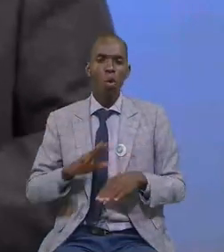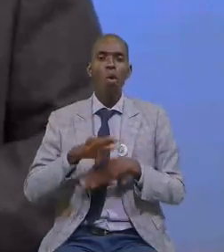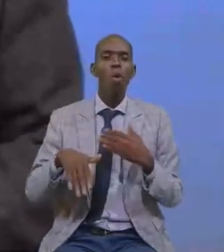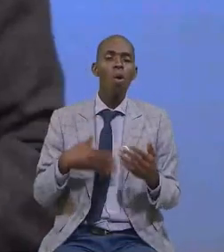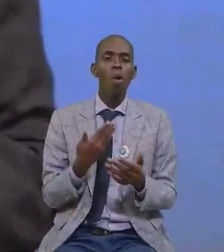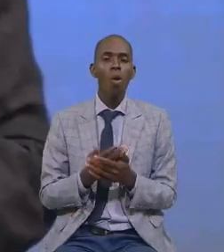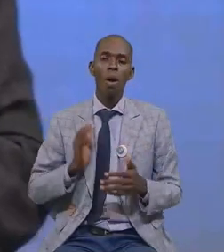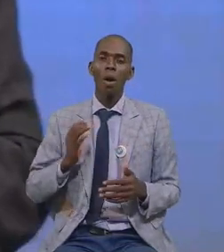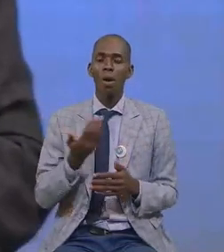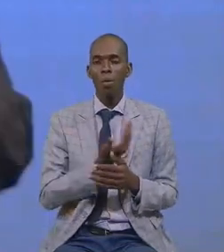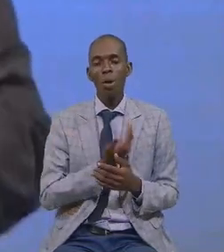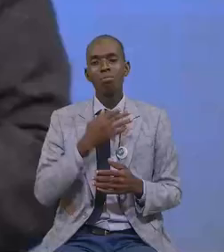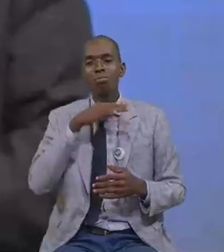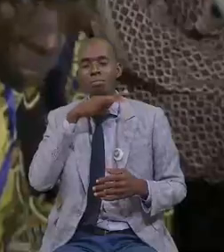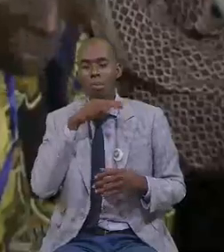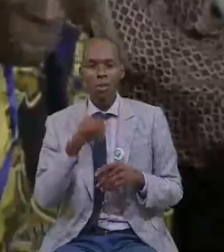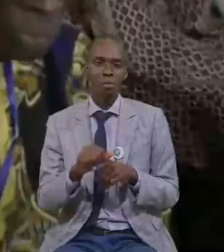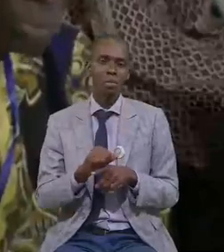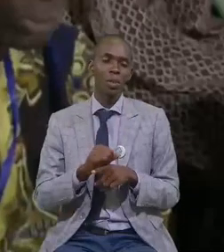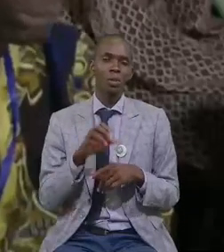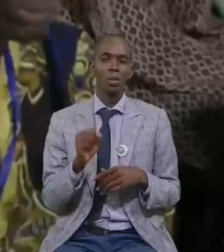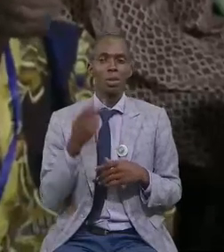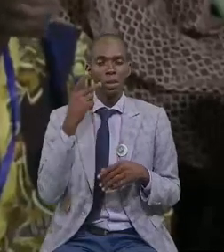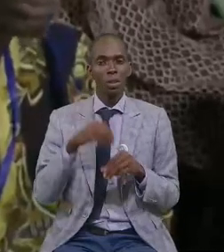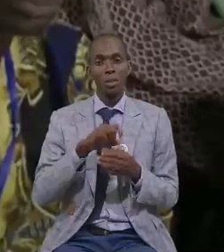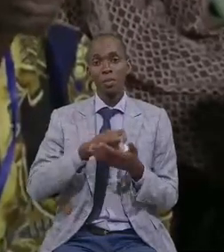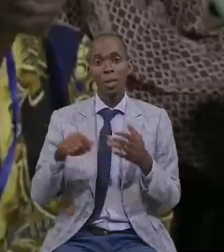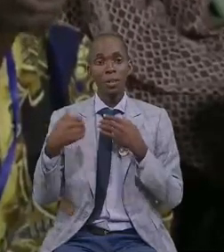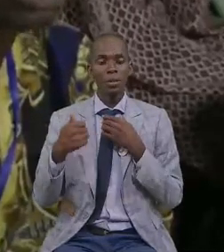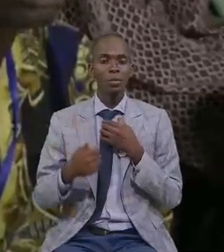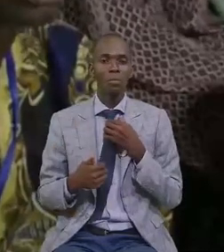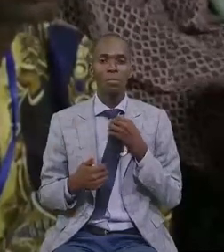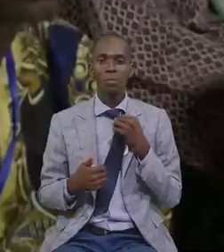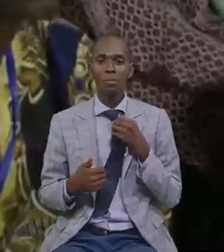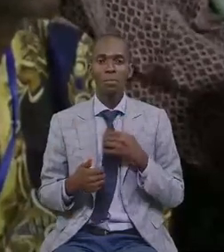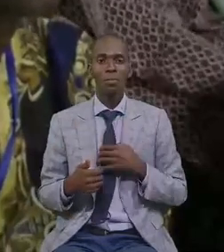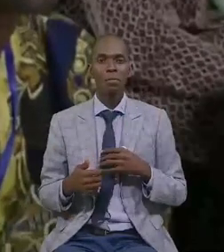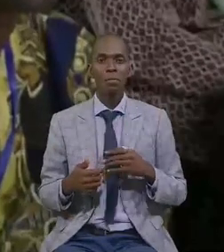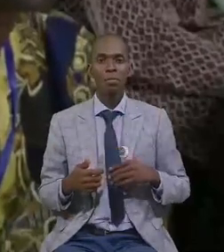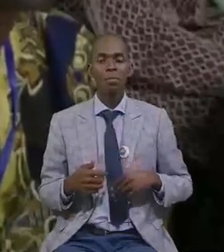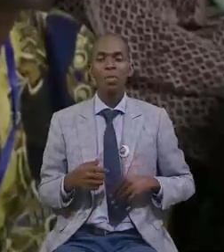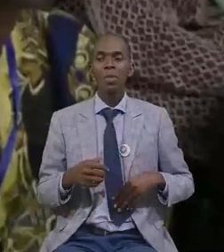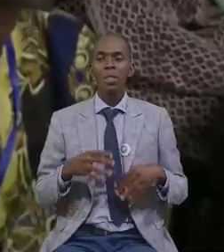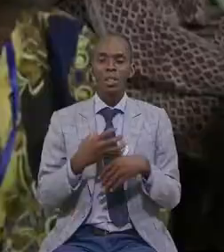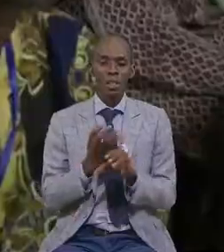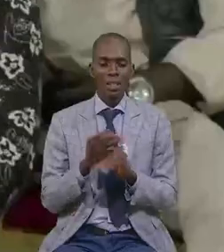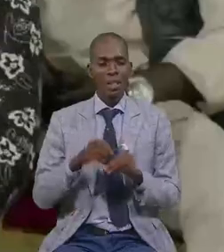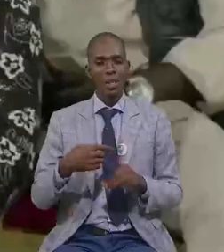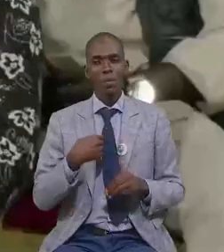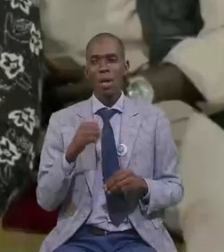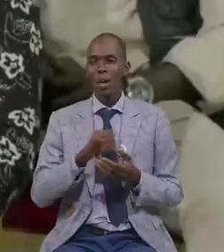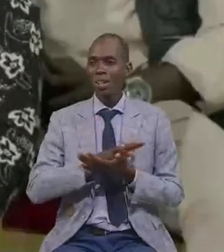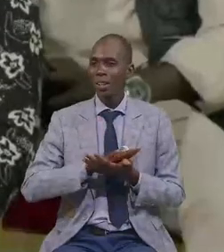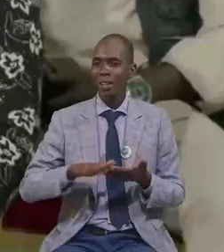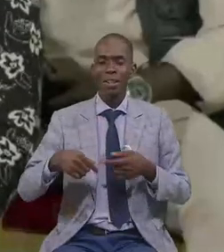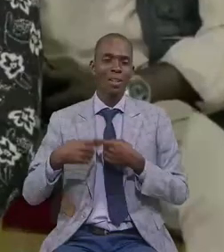d'effacer toutes nos iniquités. Voyons le verset 12. Ô Dieu, crée en moi un